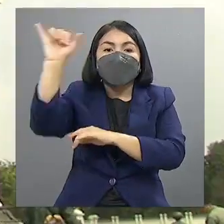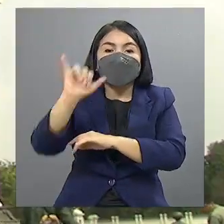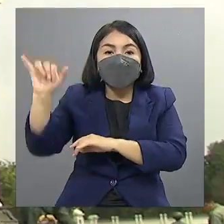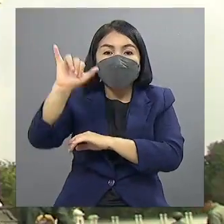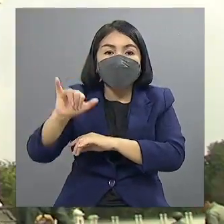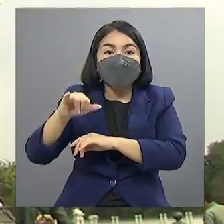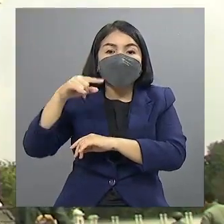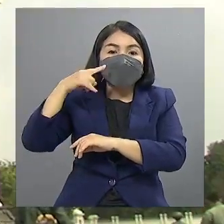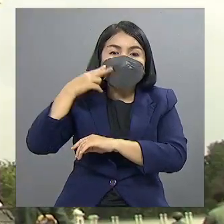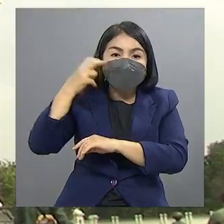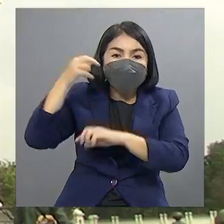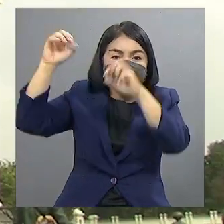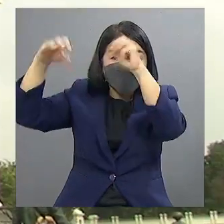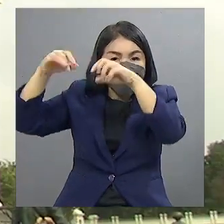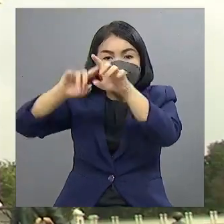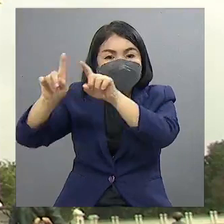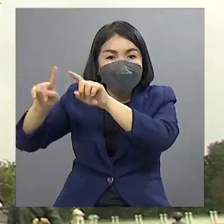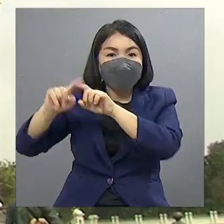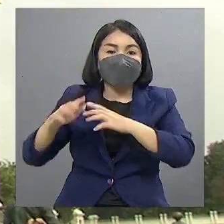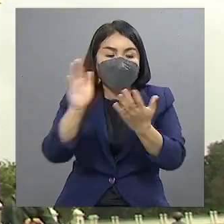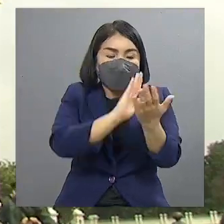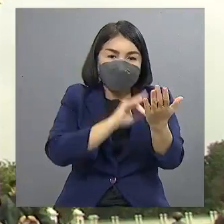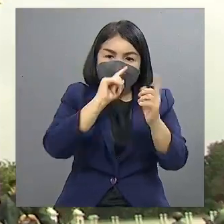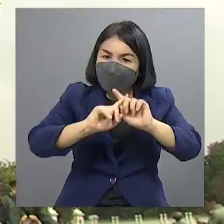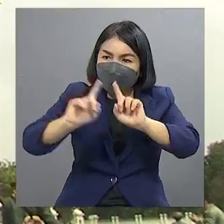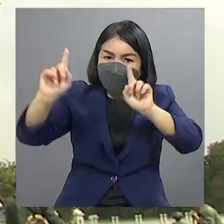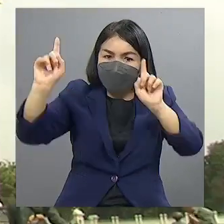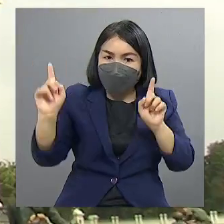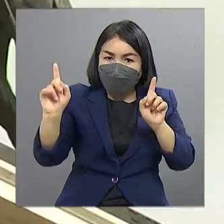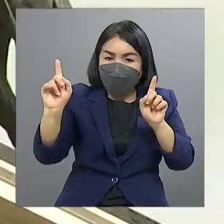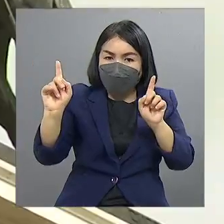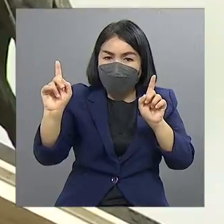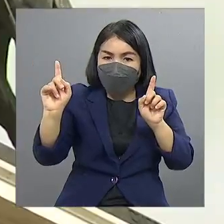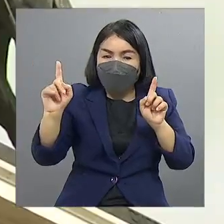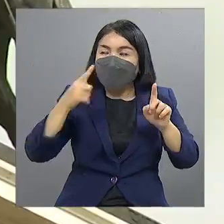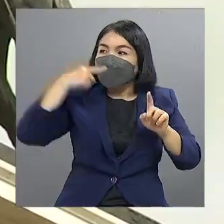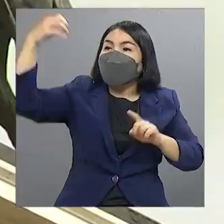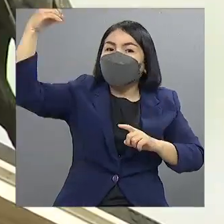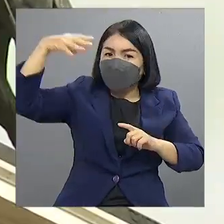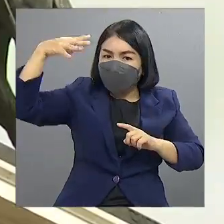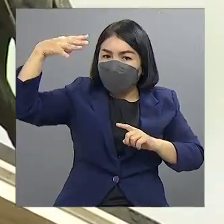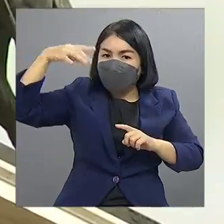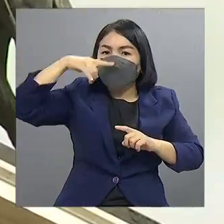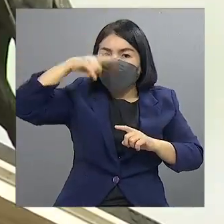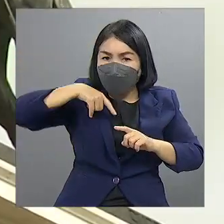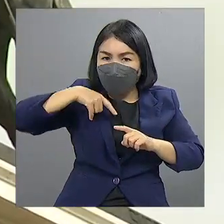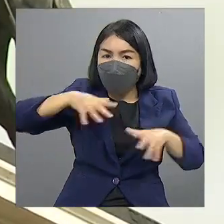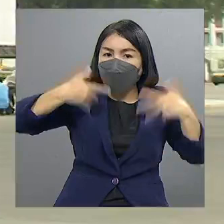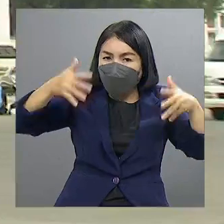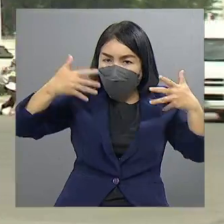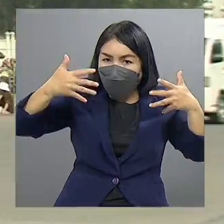ๆแต่ของเมืองไทยเนี่ยก็จะเป็นอีกแบบนึงก็คือว่าไม่มีหิมะแต่เราจะเจอแสงแดดและความร้อนแต่ก็สามารถที่จะคงทน